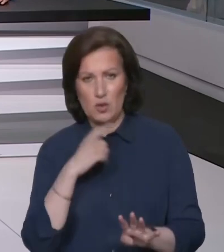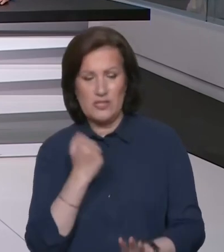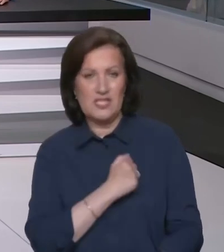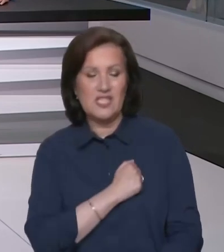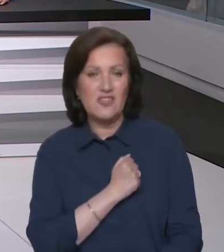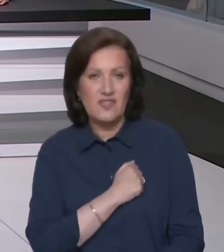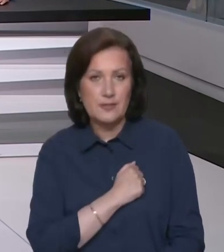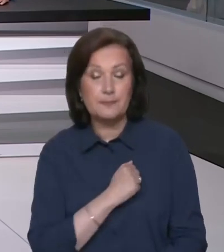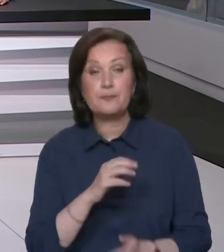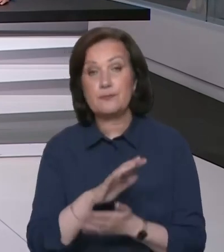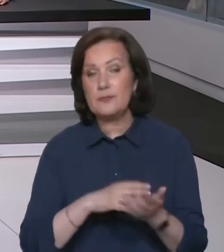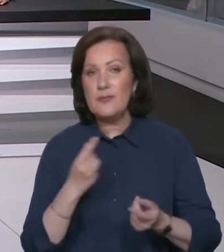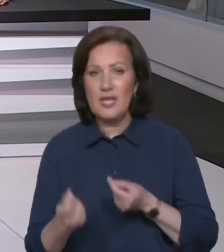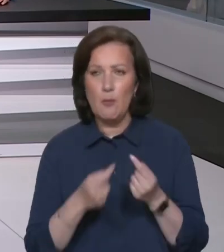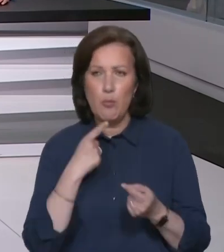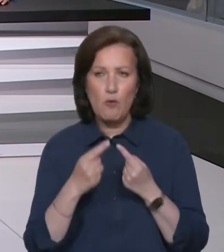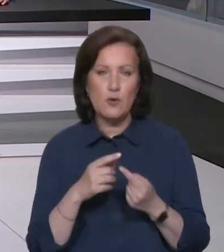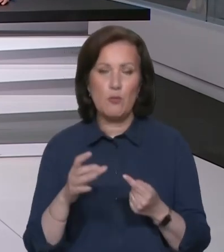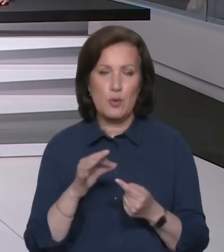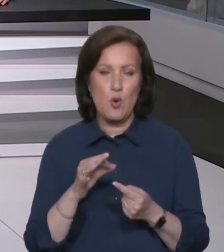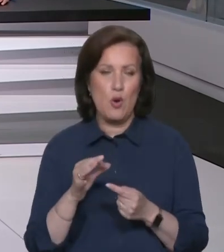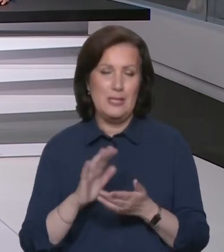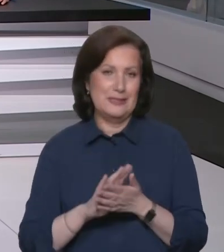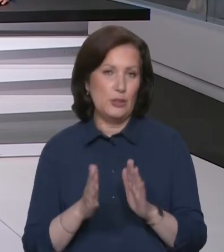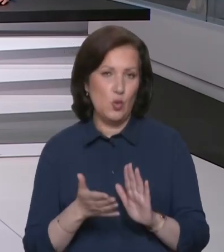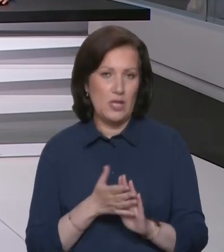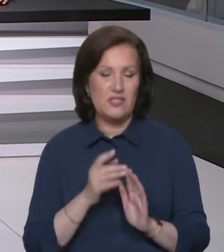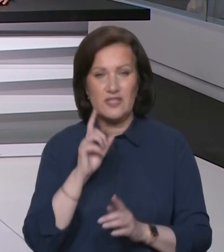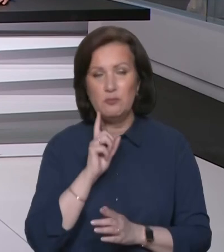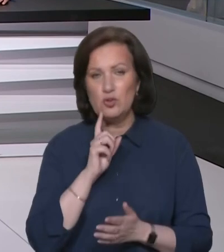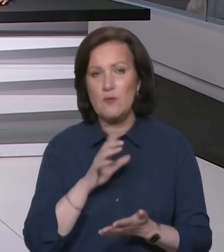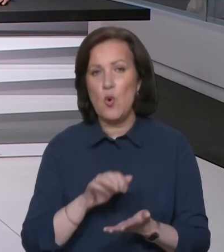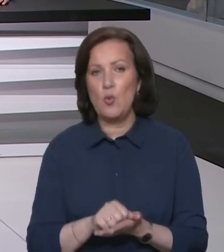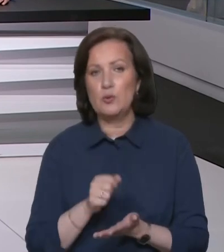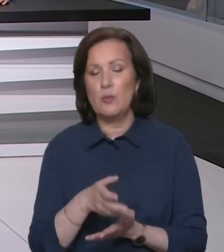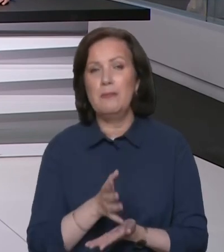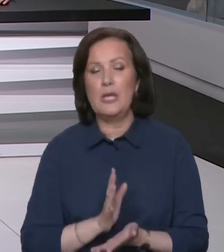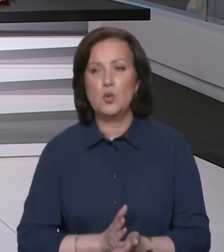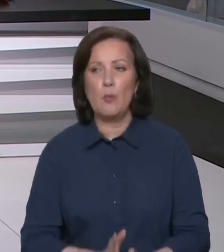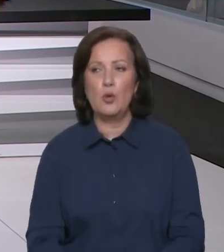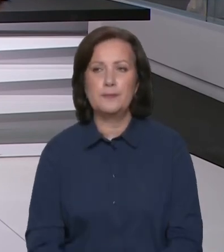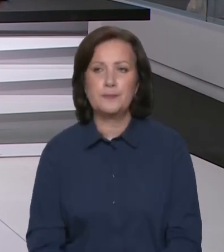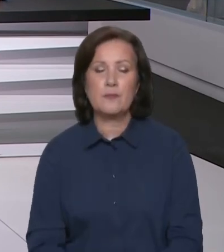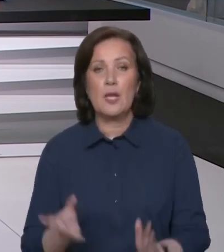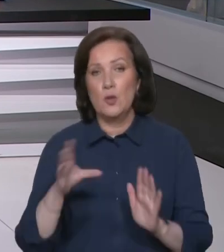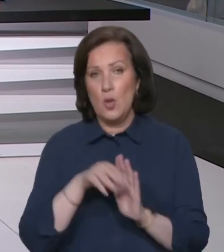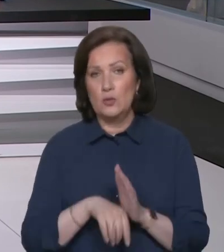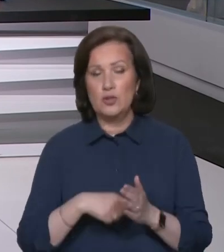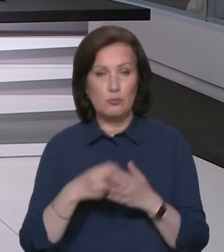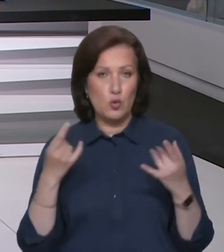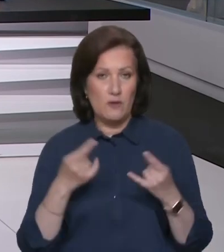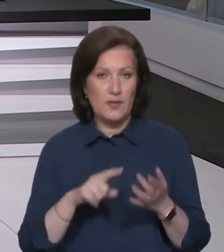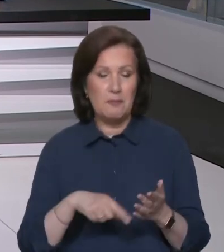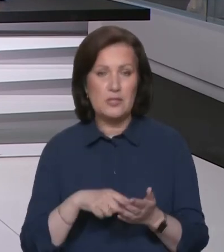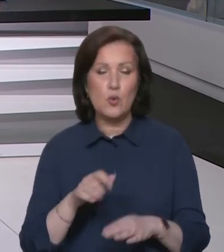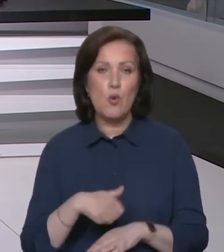військ. Далі детальніше поговоримо про оперативну ситуацію у тимчасово окупованому Мелітополі. Долучаємо до ефіру